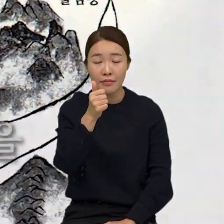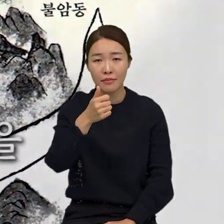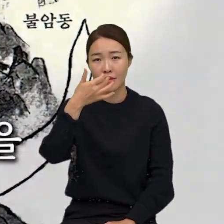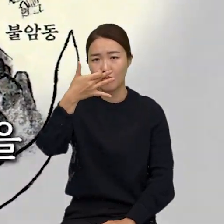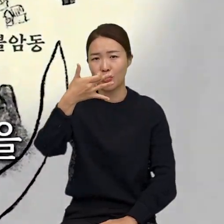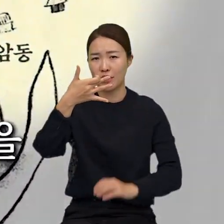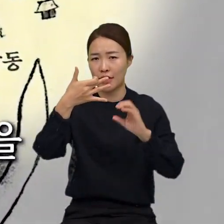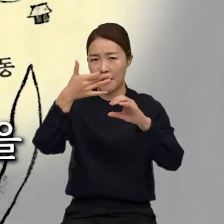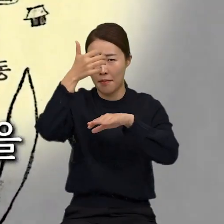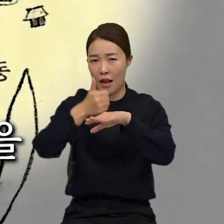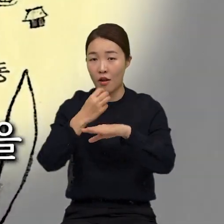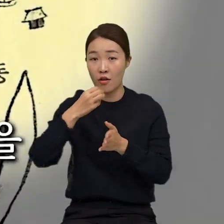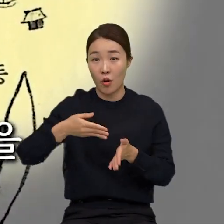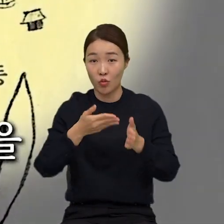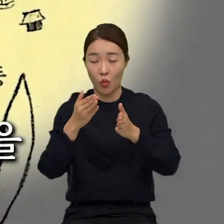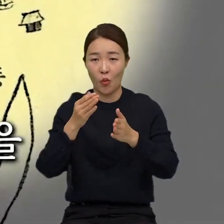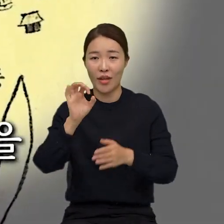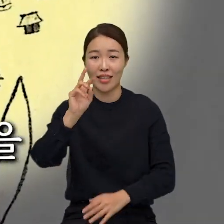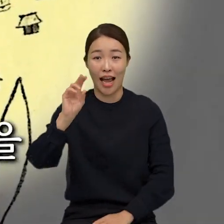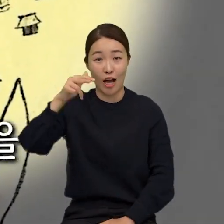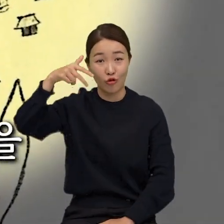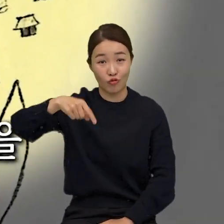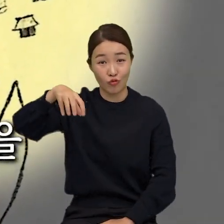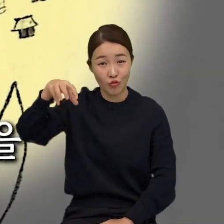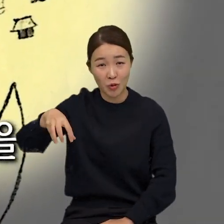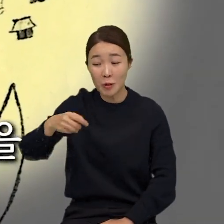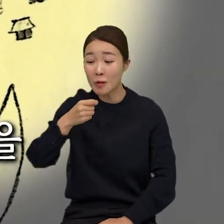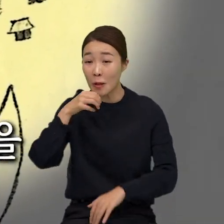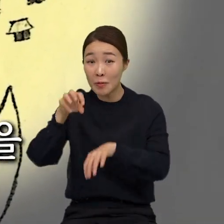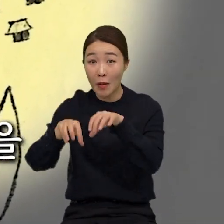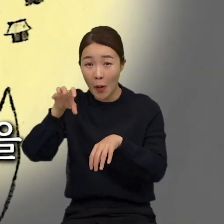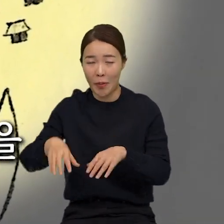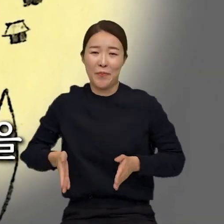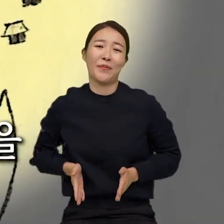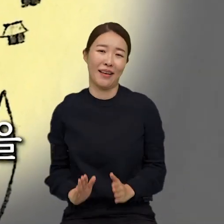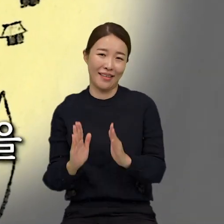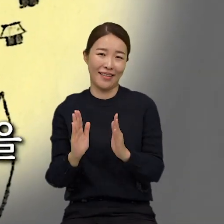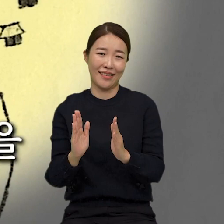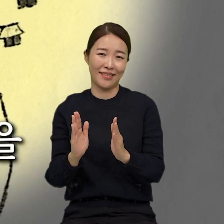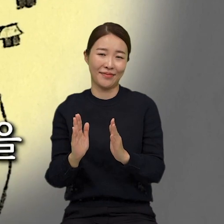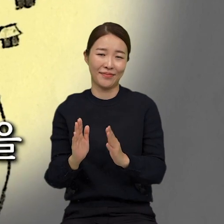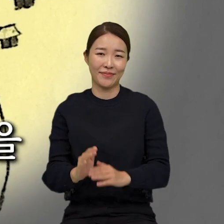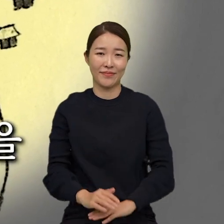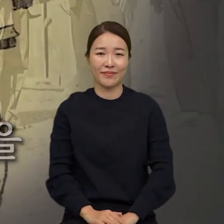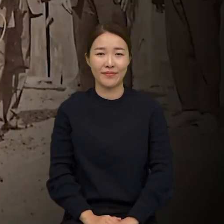안재창은 19세기 말 경기도 양주군의 작은 마을에서 태어났다.